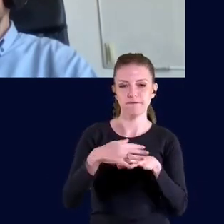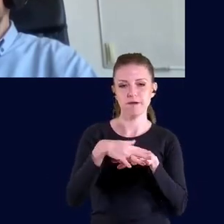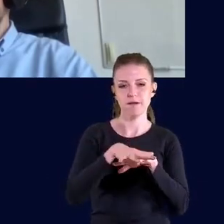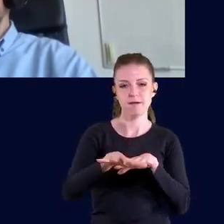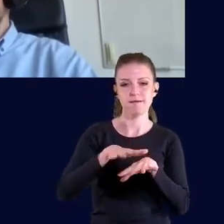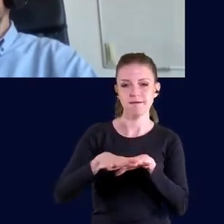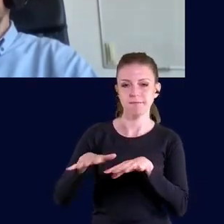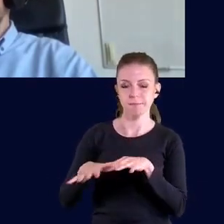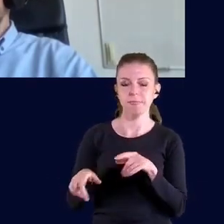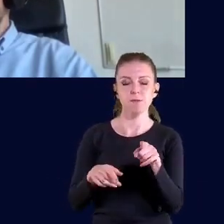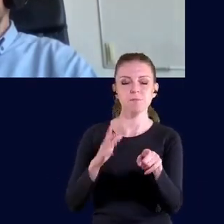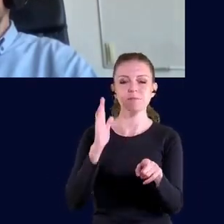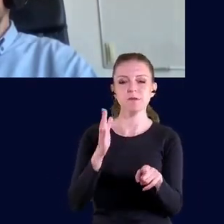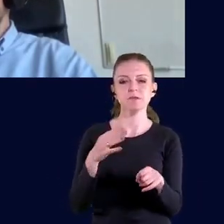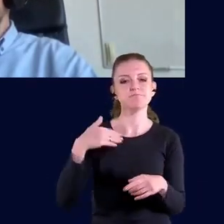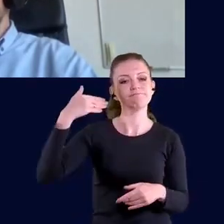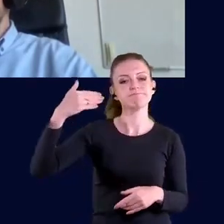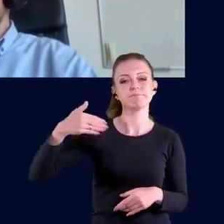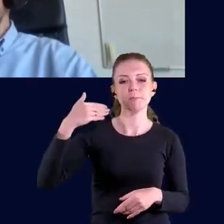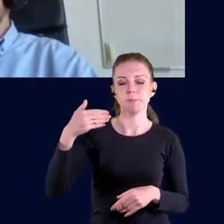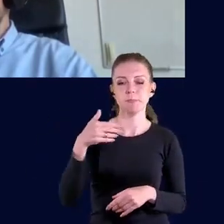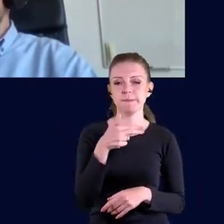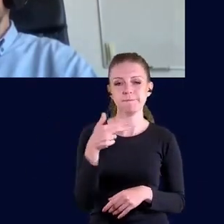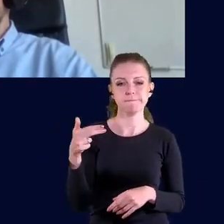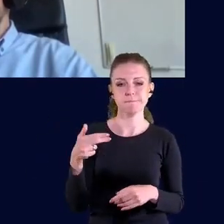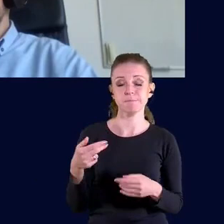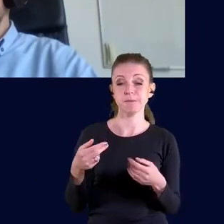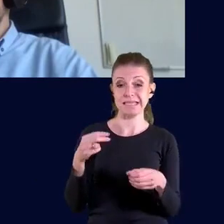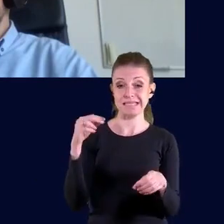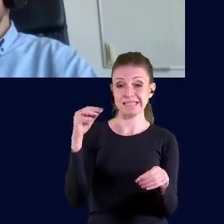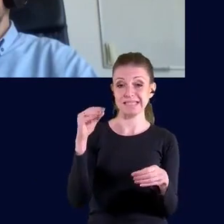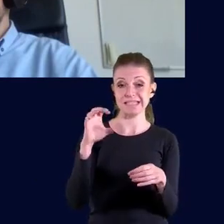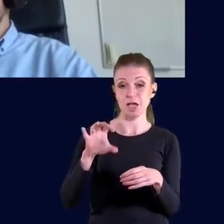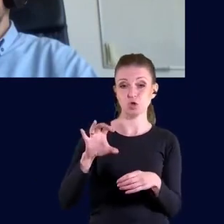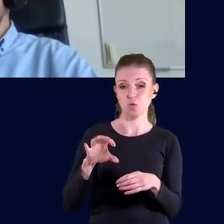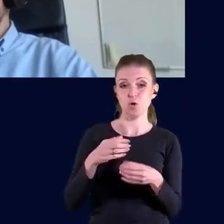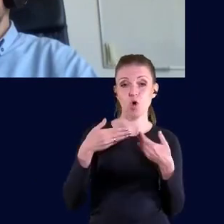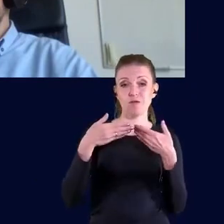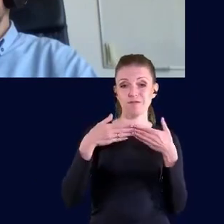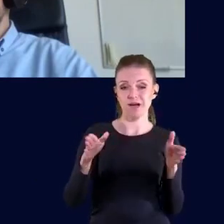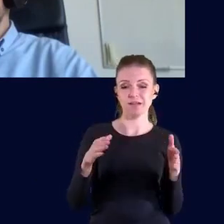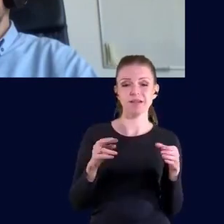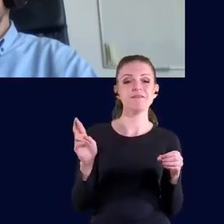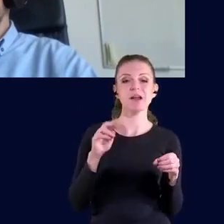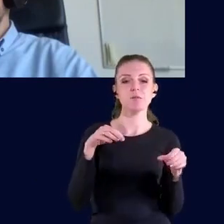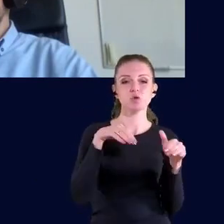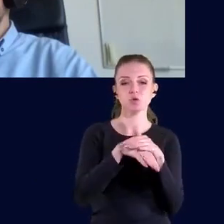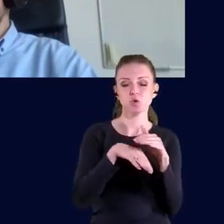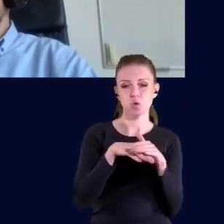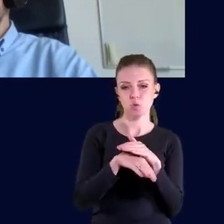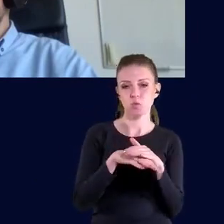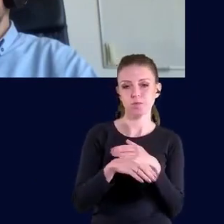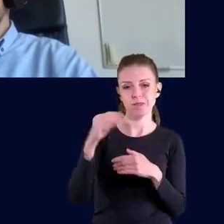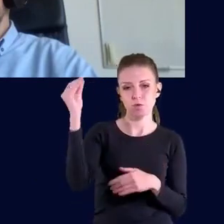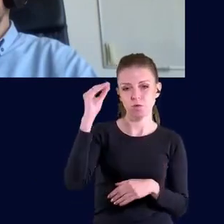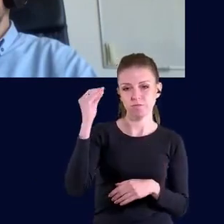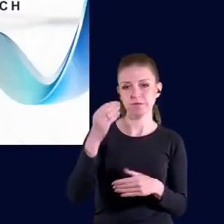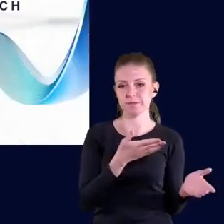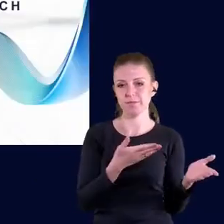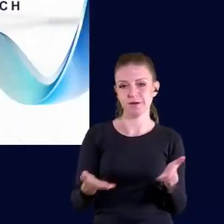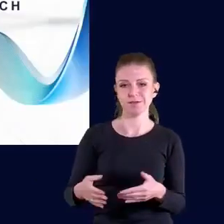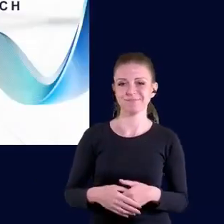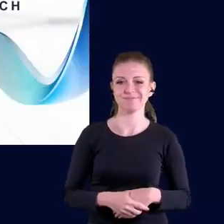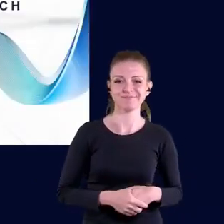tekst wystąpienie na temat zasobów otwartych repozytorium cyfrowe instytutów naukowych zapraszam